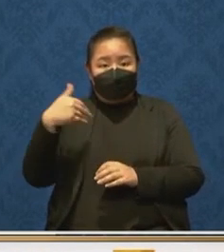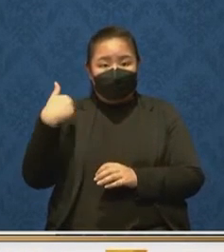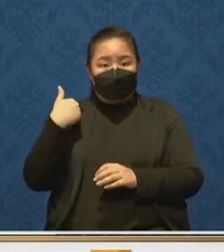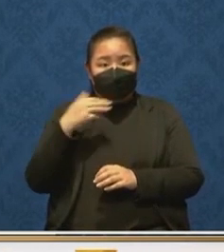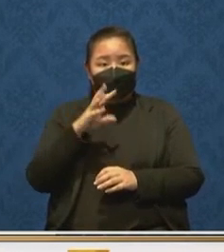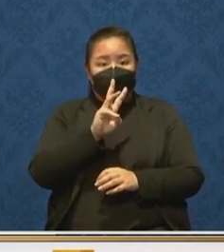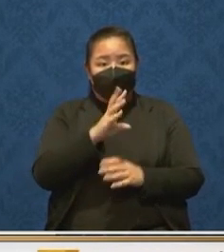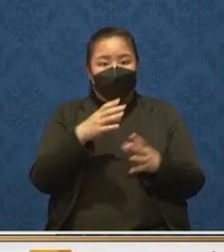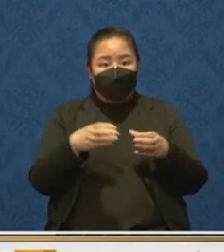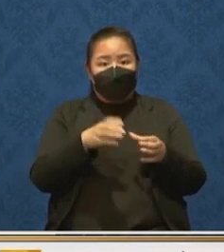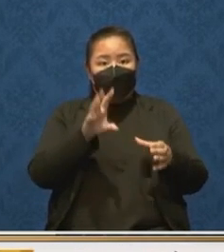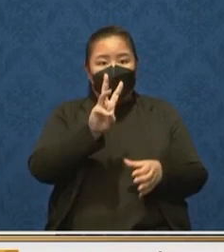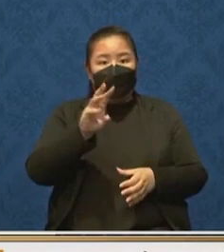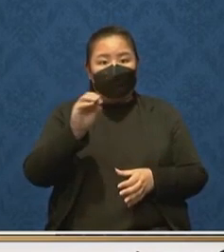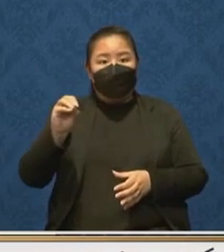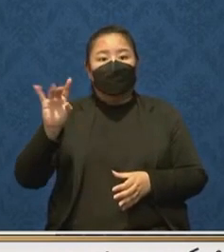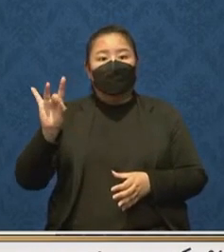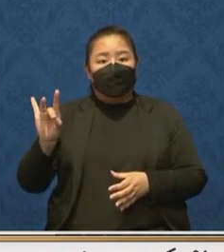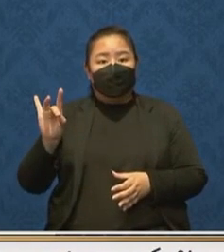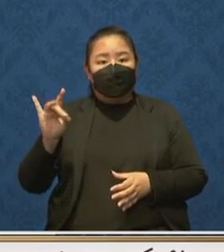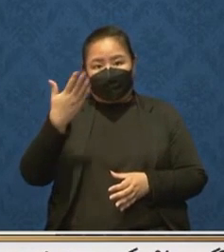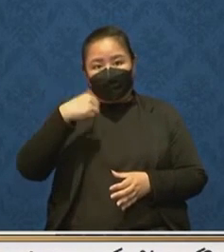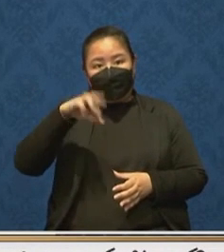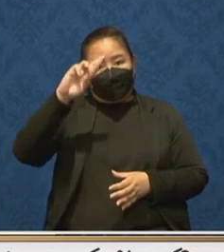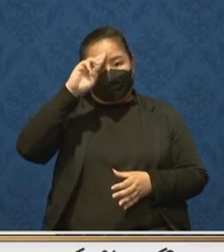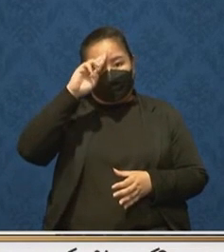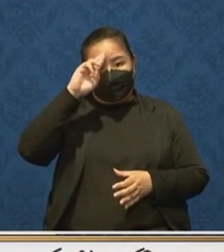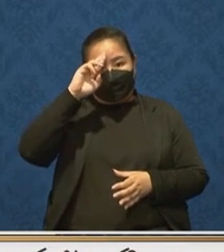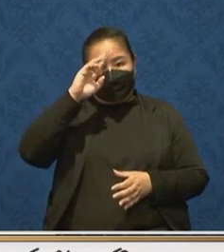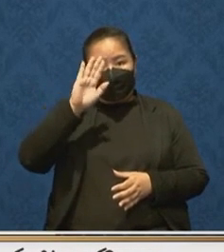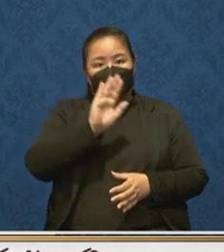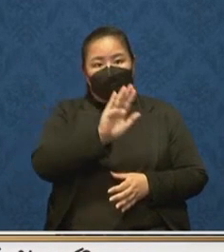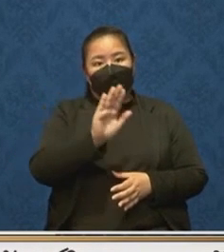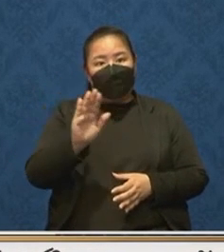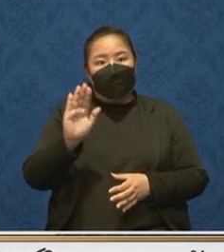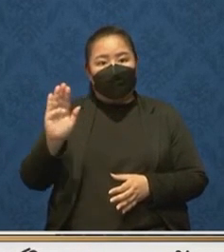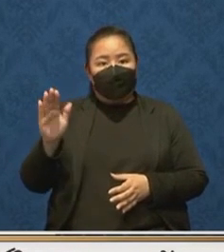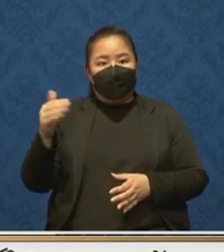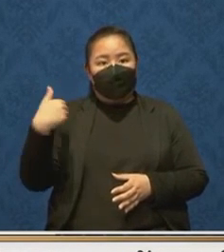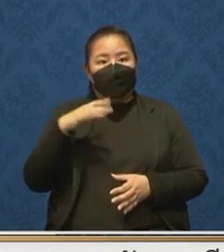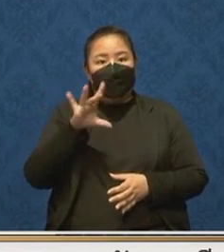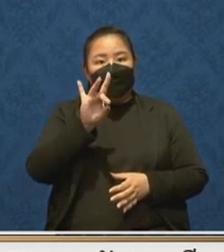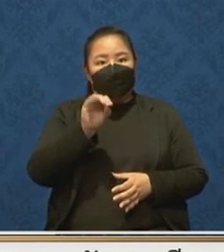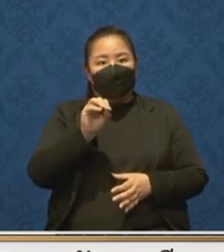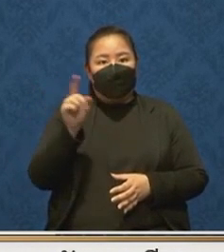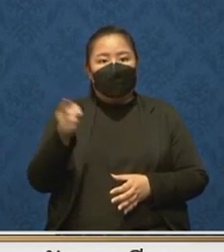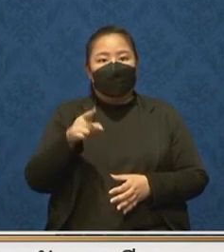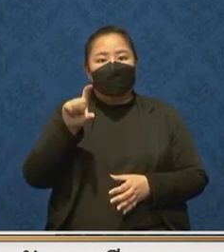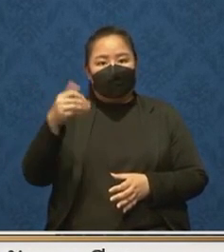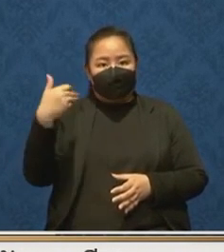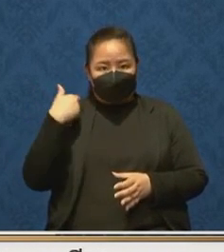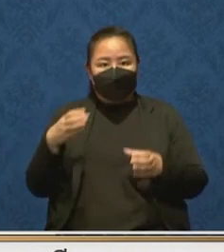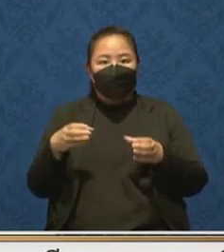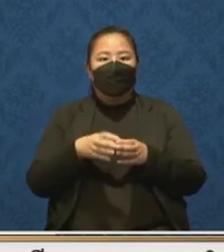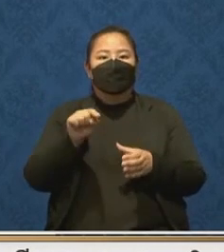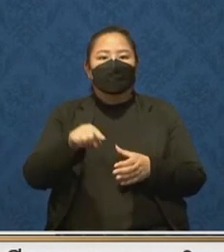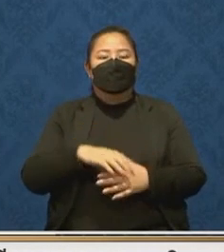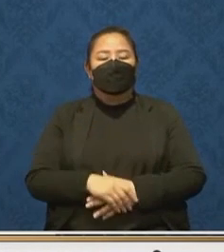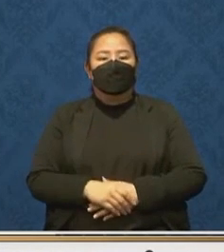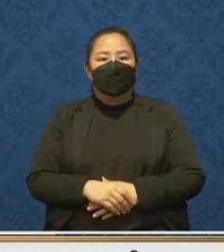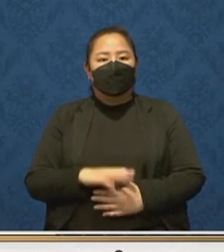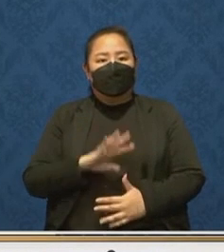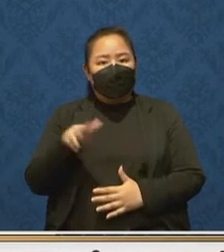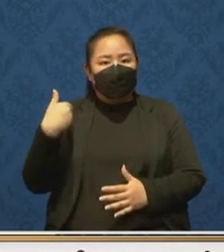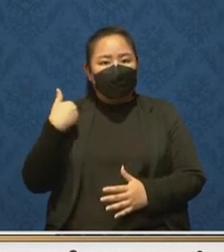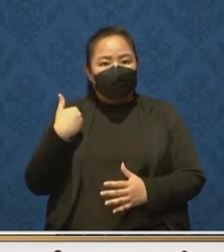8คือกรุ่มทมีโรคประจําตัว 80% จะเป็กล่มนี้เพระฉะนั้น 80% จะไม่